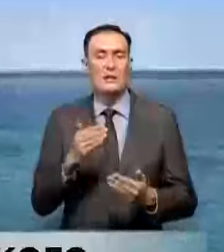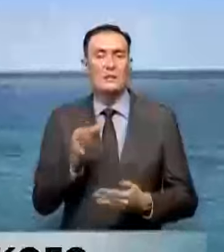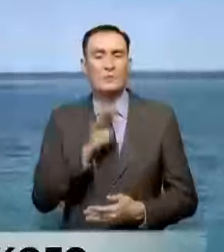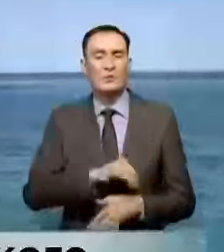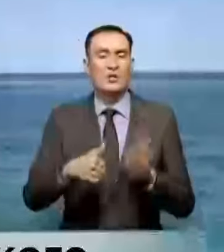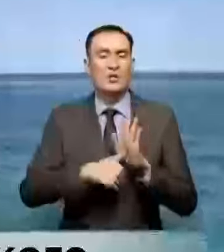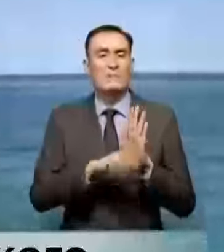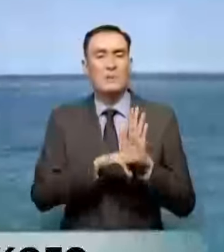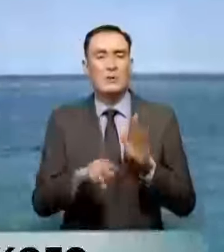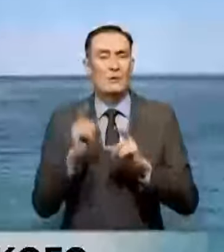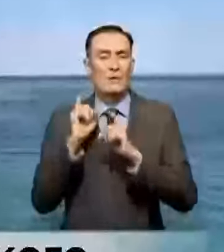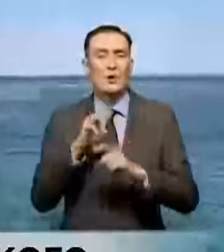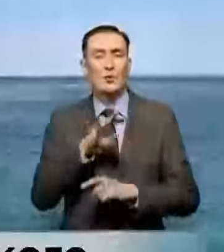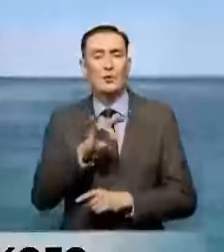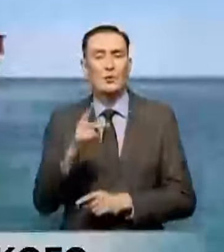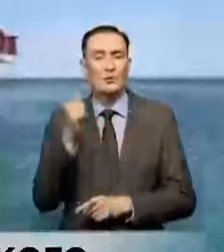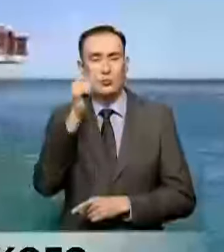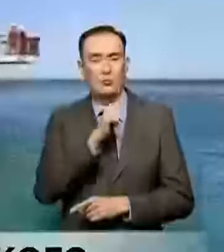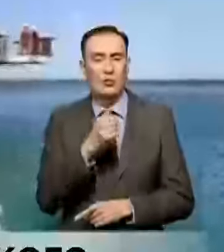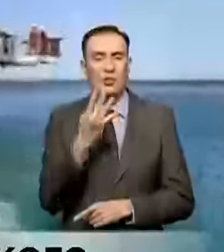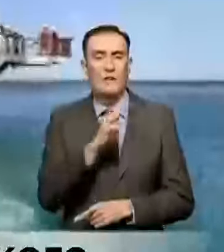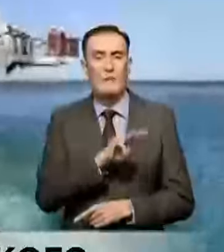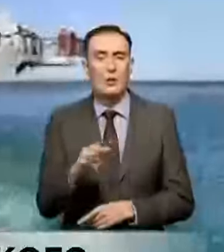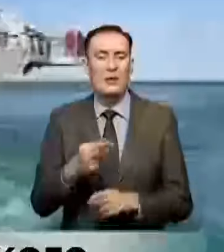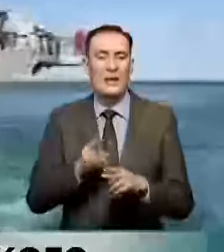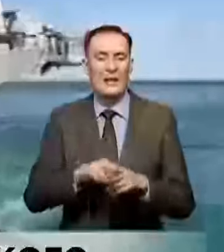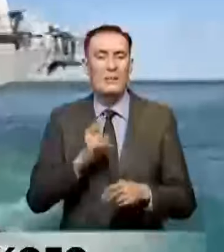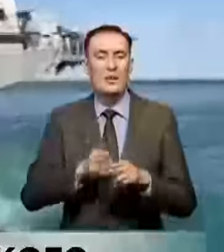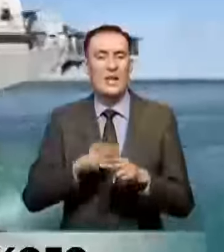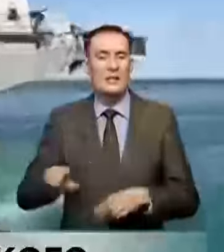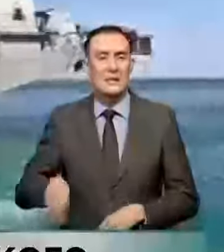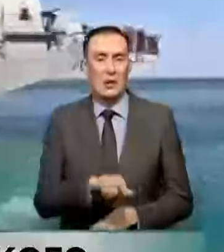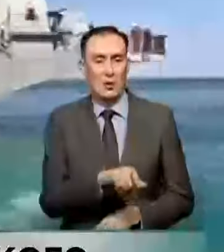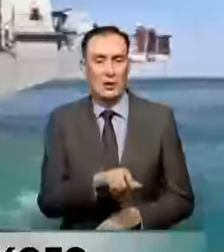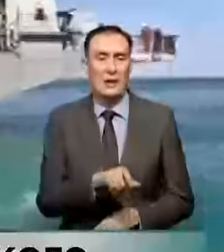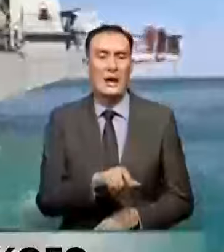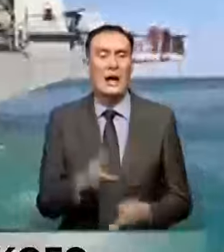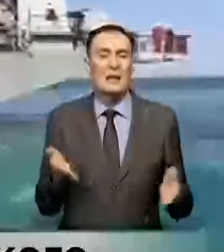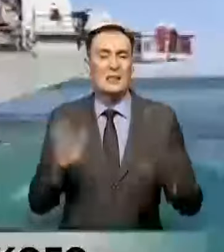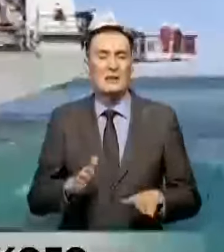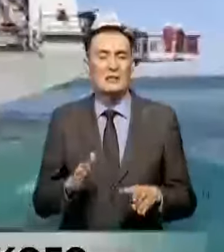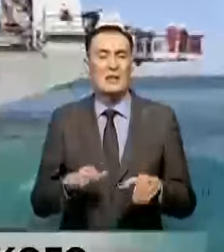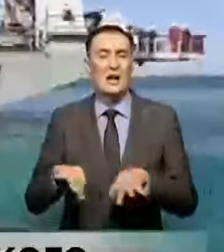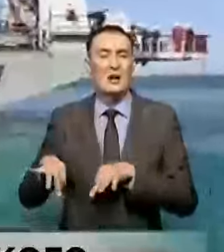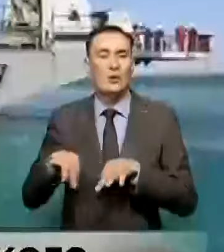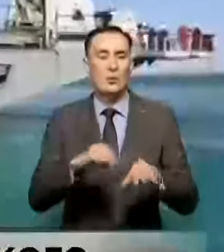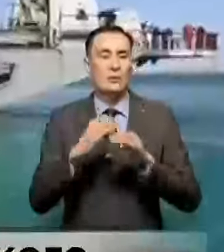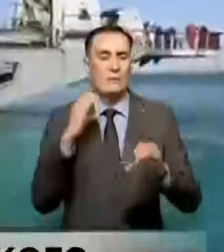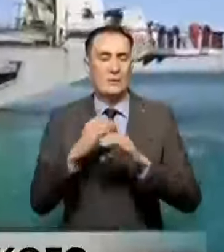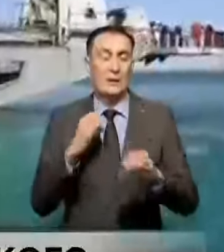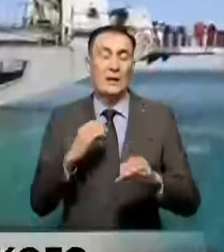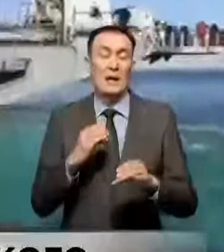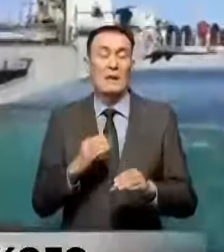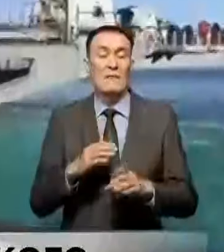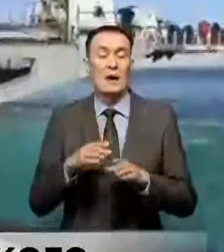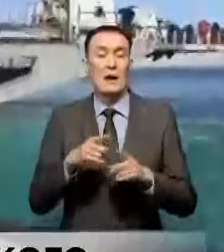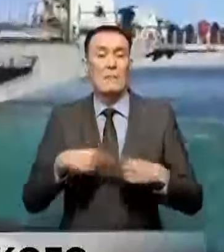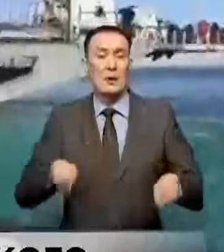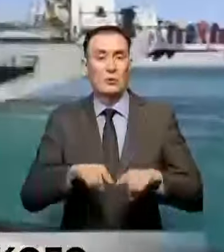проходит 6 миллионов тонн груза в год. 4 миллиона из них по железнодорожному терминалу. Остальные – автотерминалу. В